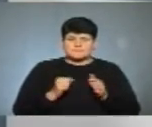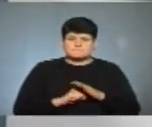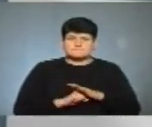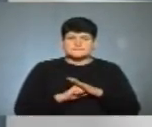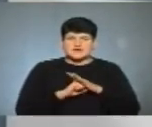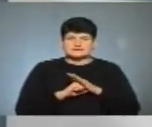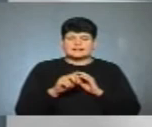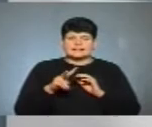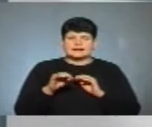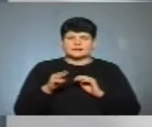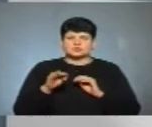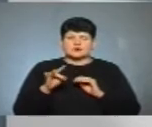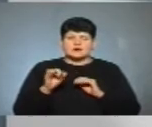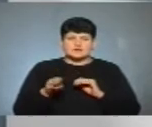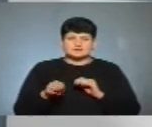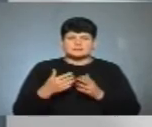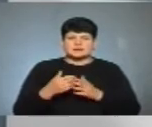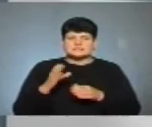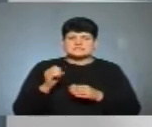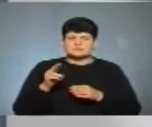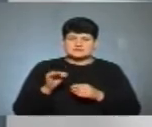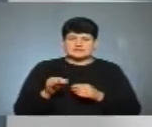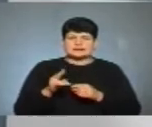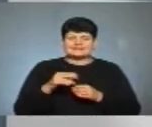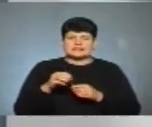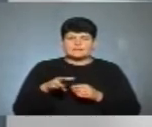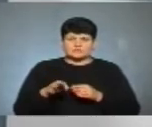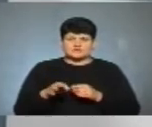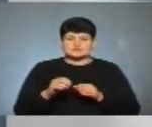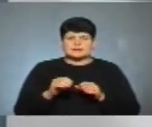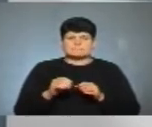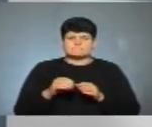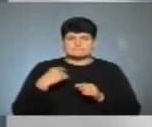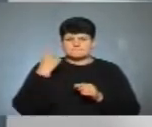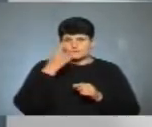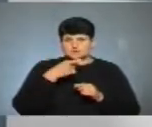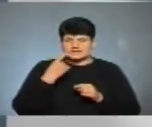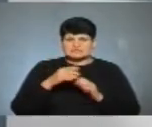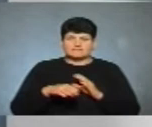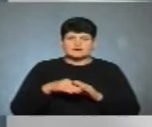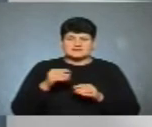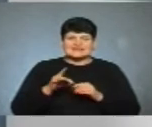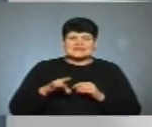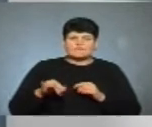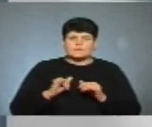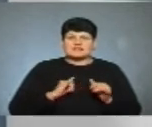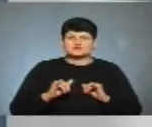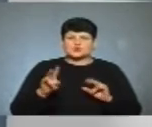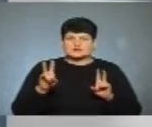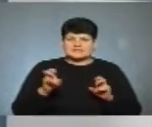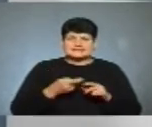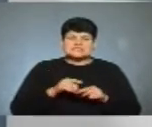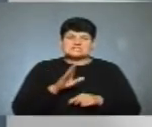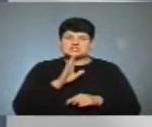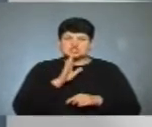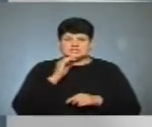базовий електорат, наприклад, соціально-демографічний портрет виборця Європейської солідарності. Це